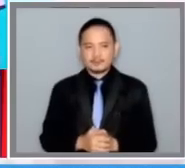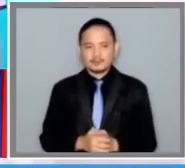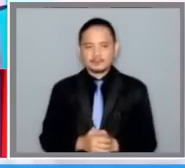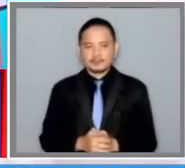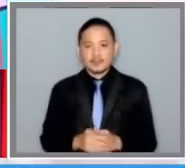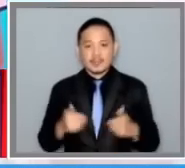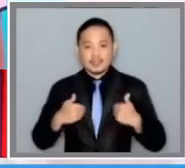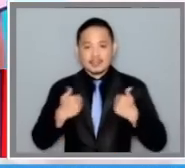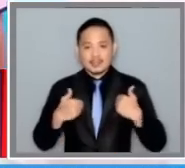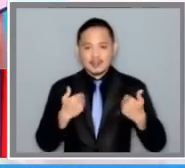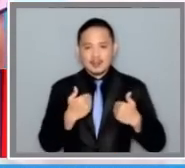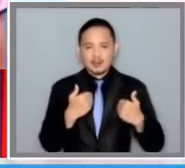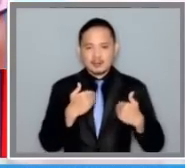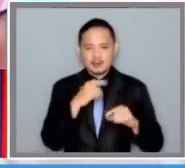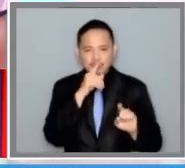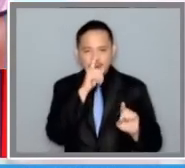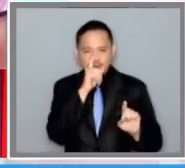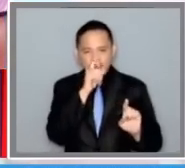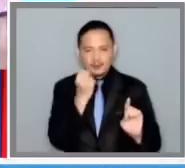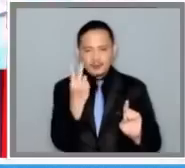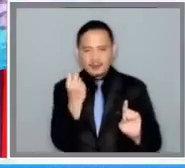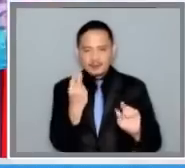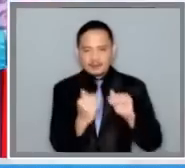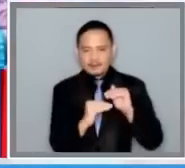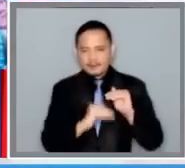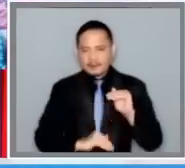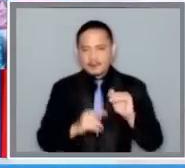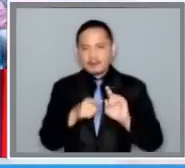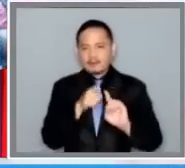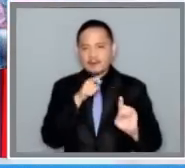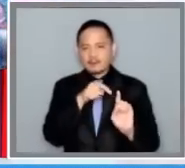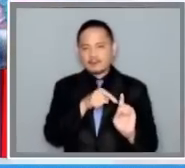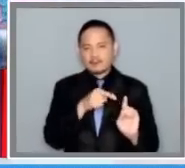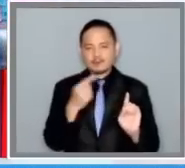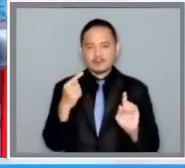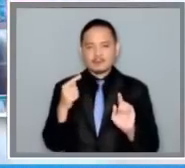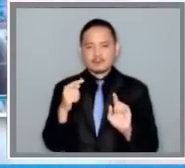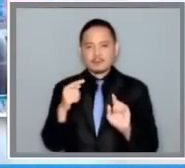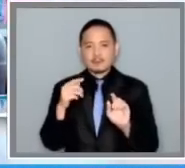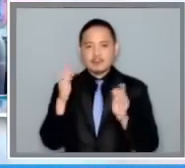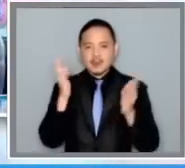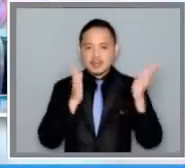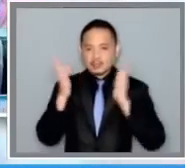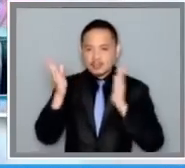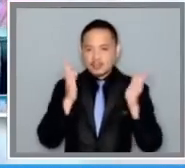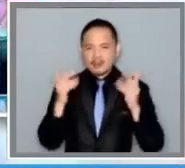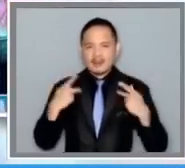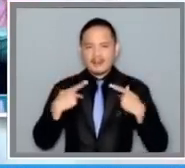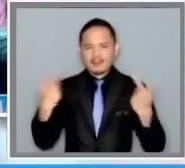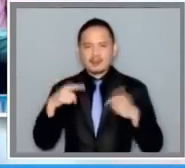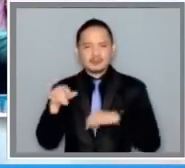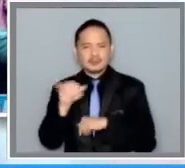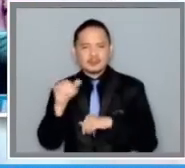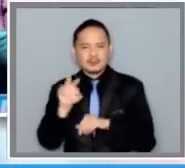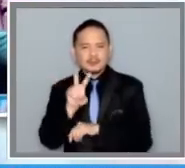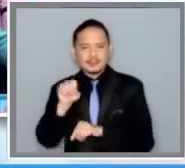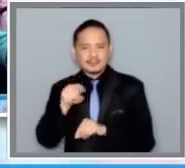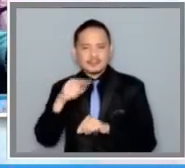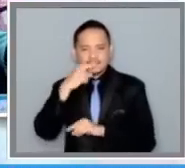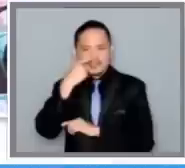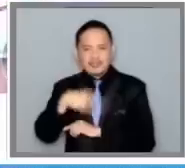sa Kuala Lumpur, Malaysia. Kinalaban nila ang kupunan mula sa Thailand. Good job, guys!